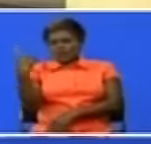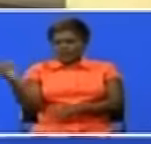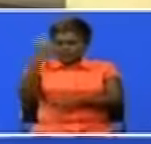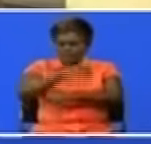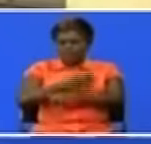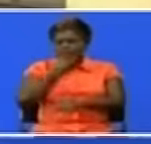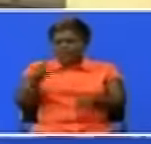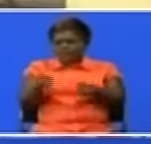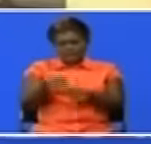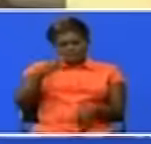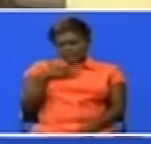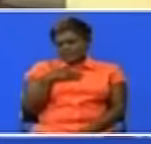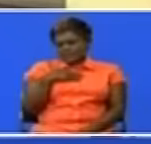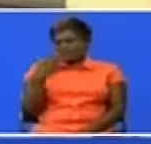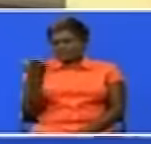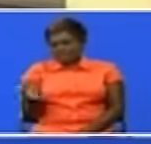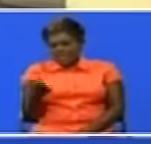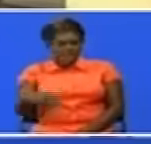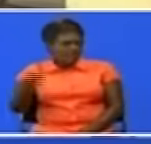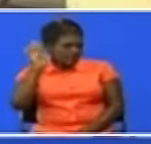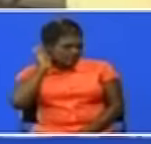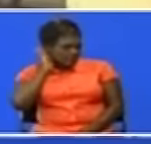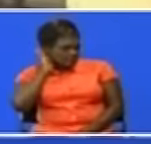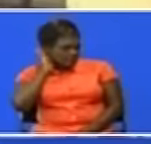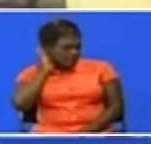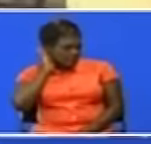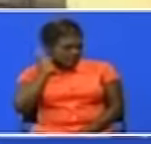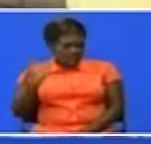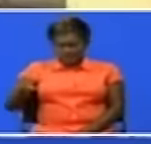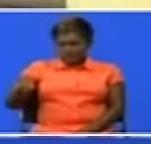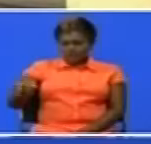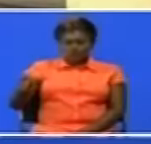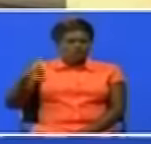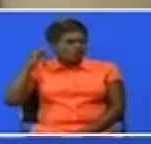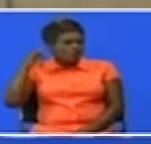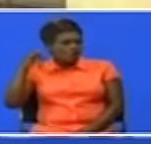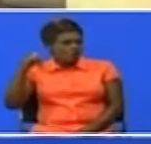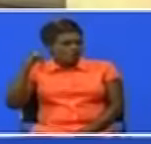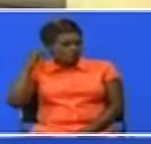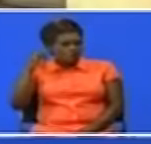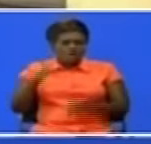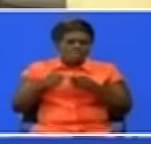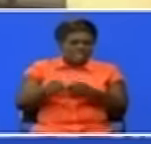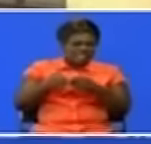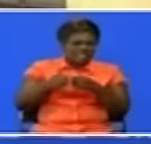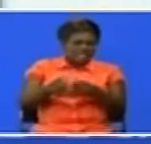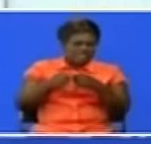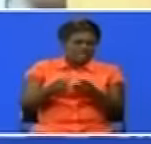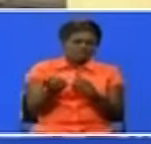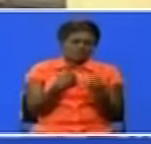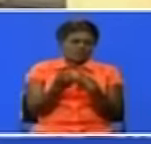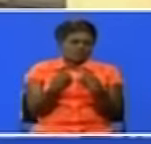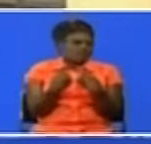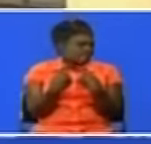na my grand, alafu tulikuwa tunasikia hayo mambo, watu wakipiga wanaongea about mambo na sex nini.